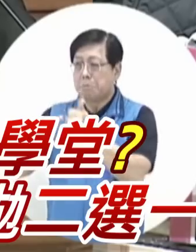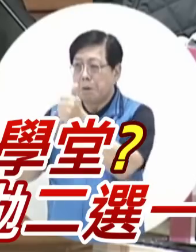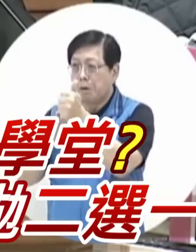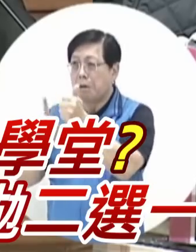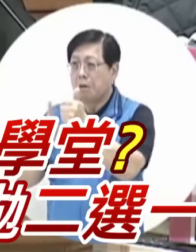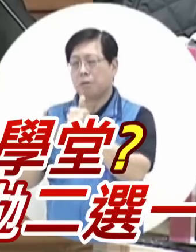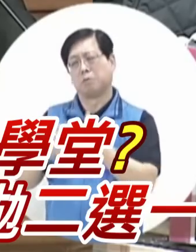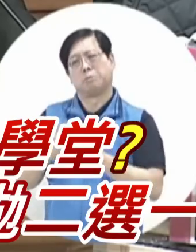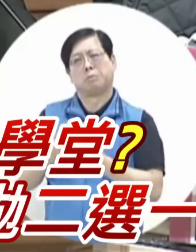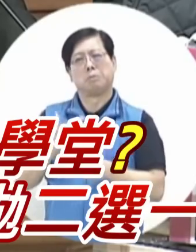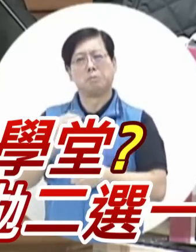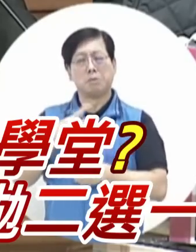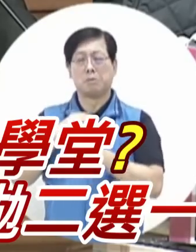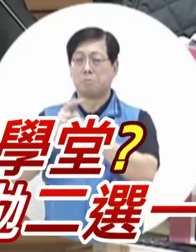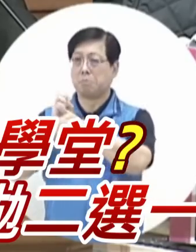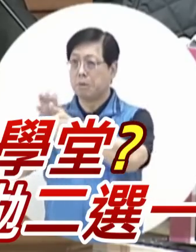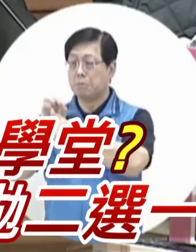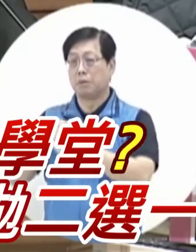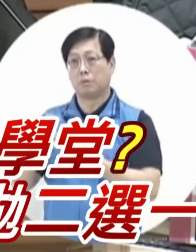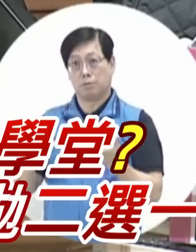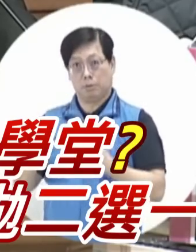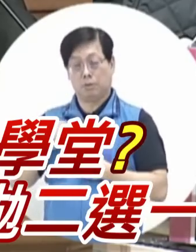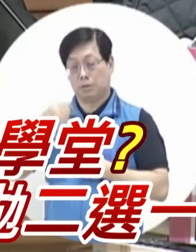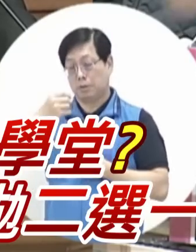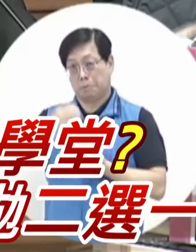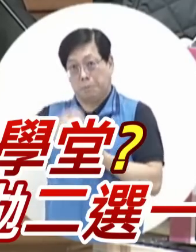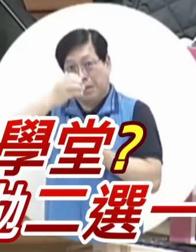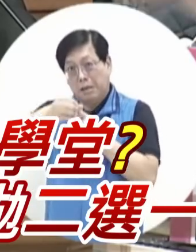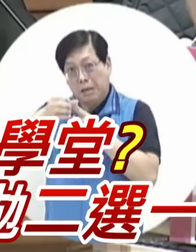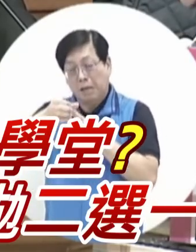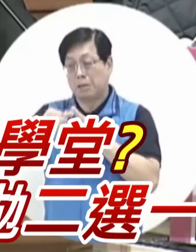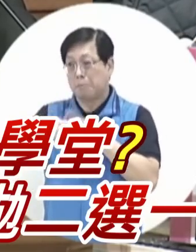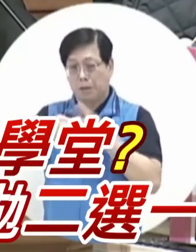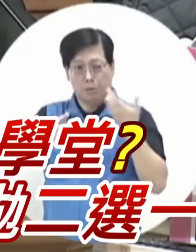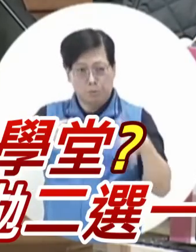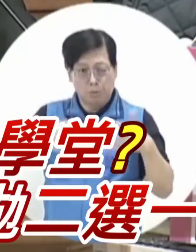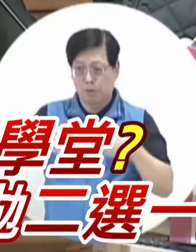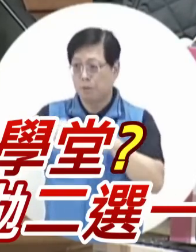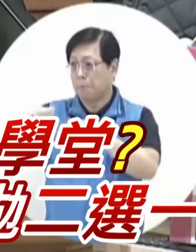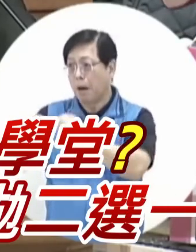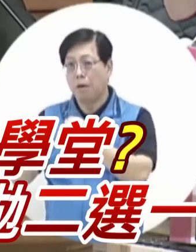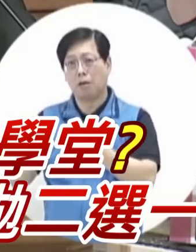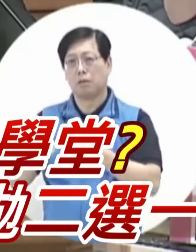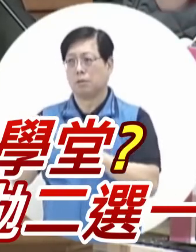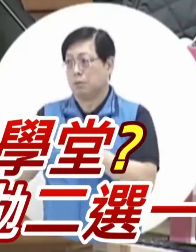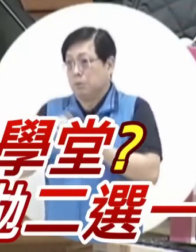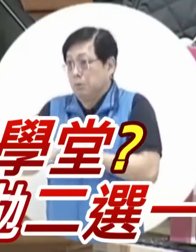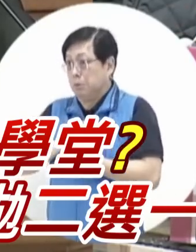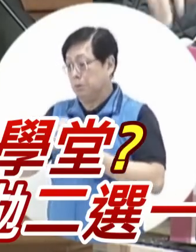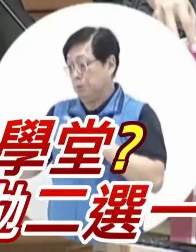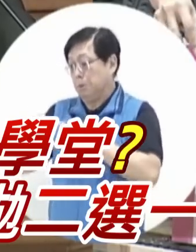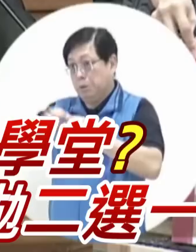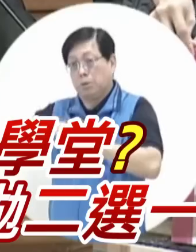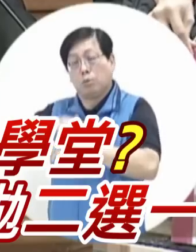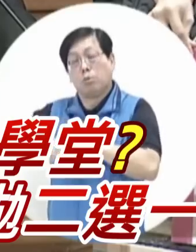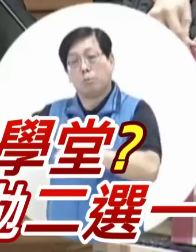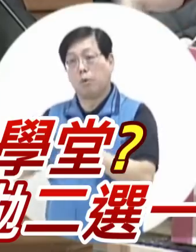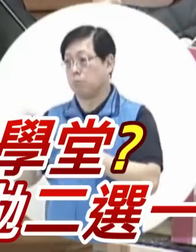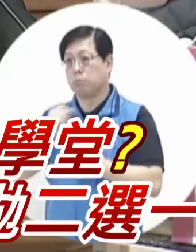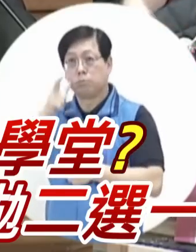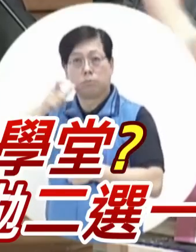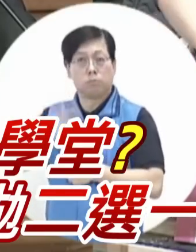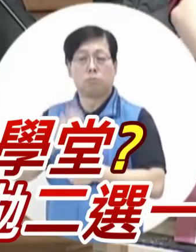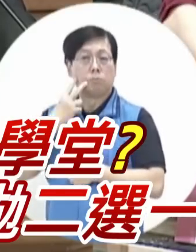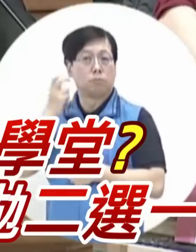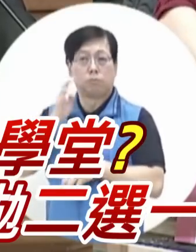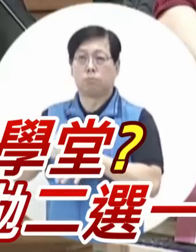什么要刻意跟大家说中华民国像一个玻璃杯一样，什么杯破水亡，你就预设立场，杯子是会破的啊？为什么杯子不能是钢杯？钢杯